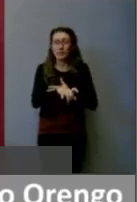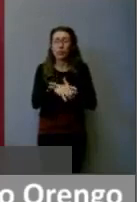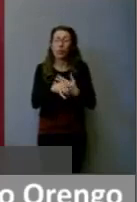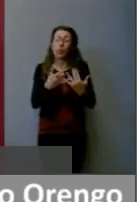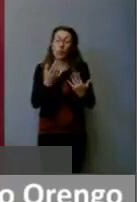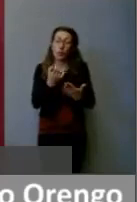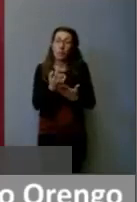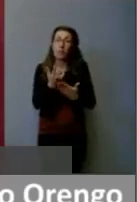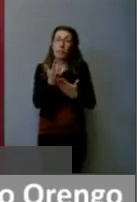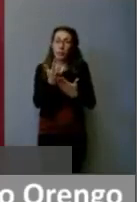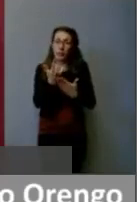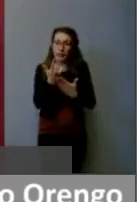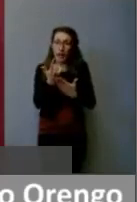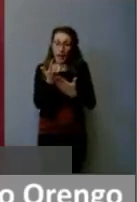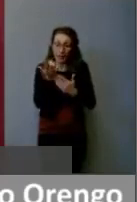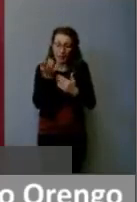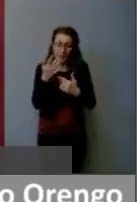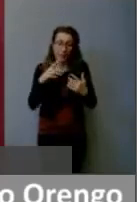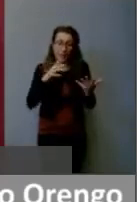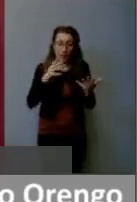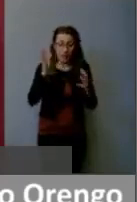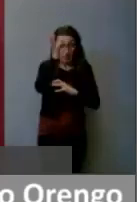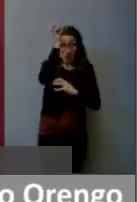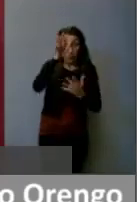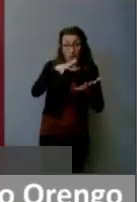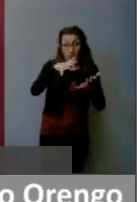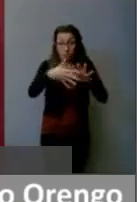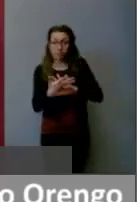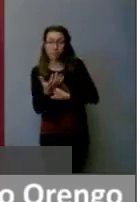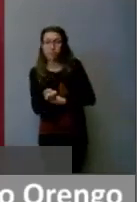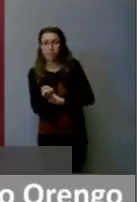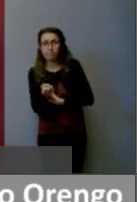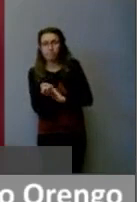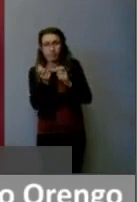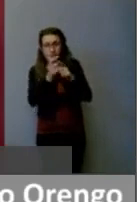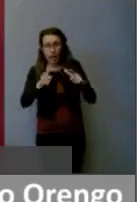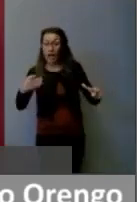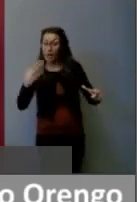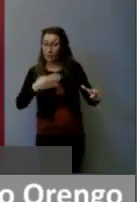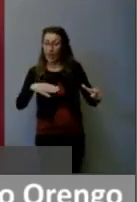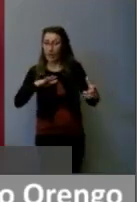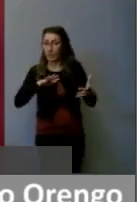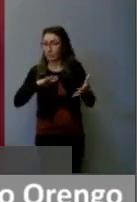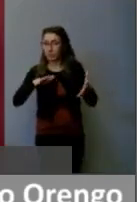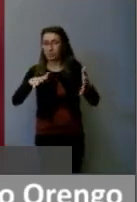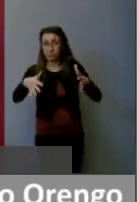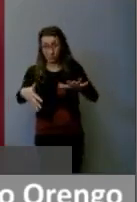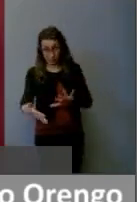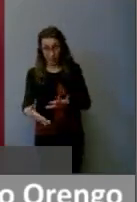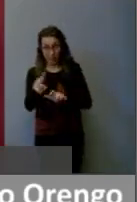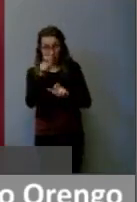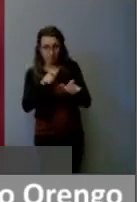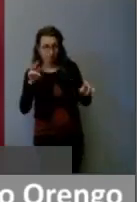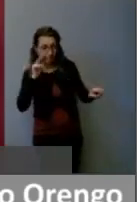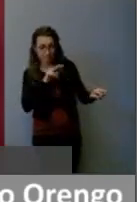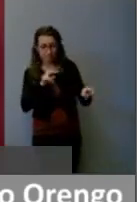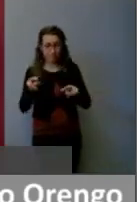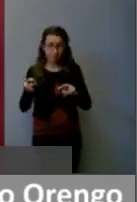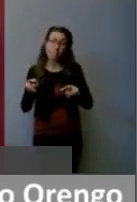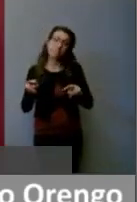rappresentano poi la Genova del futuro e porteranno a grandi cambiamenti in città. Quindi sentito il collega Picciocchi mi ha